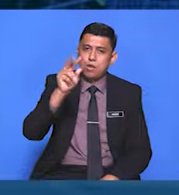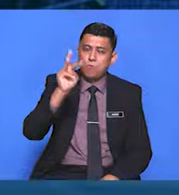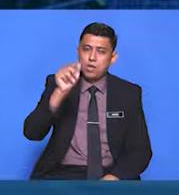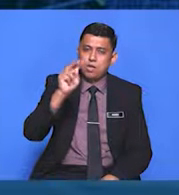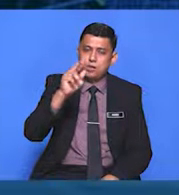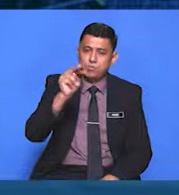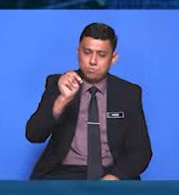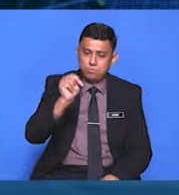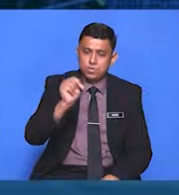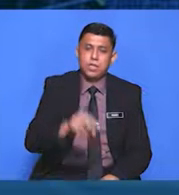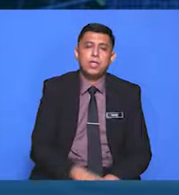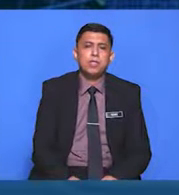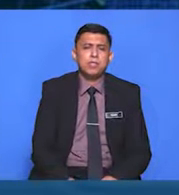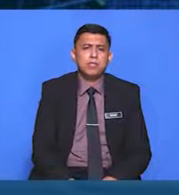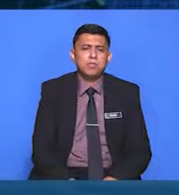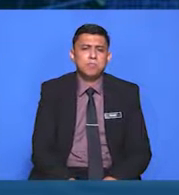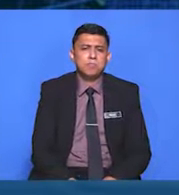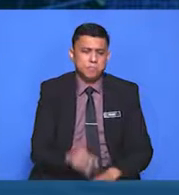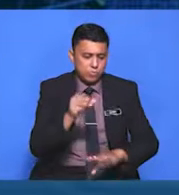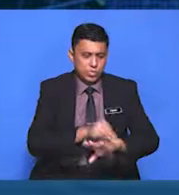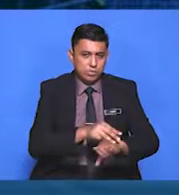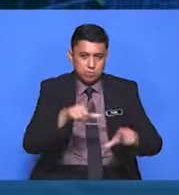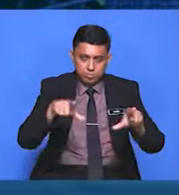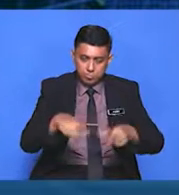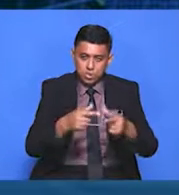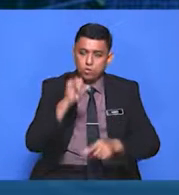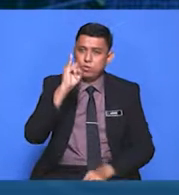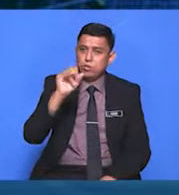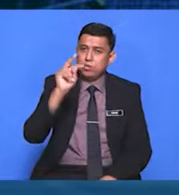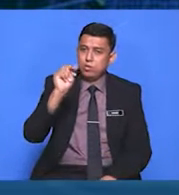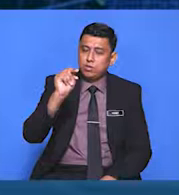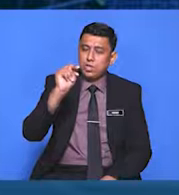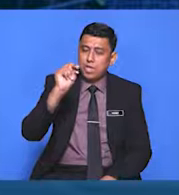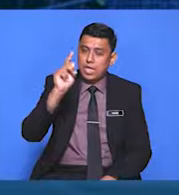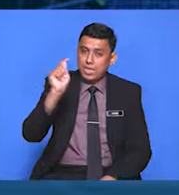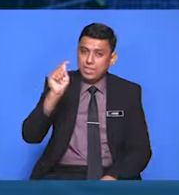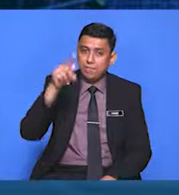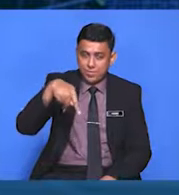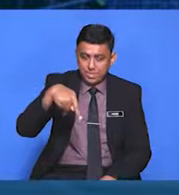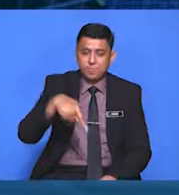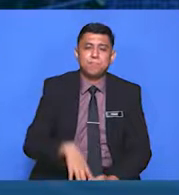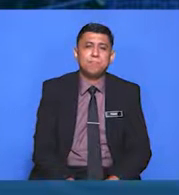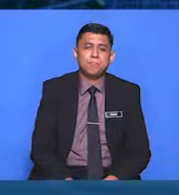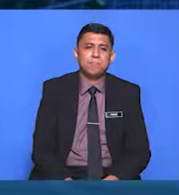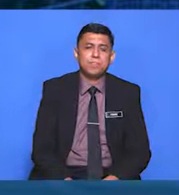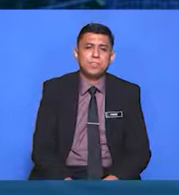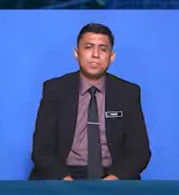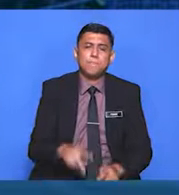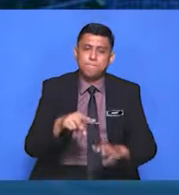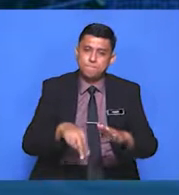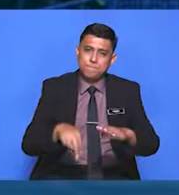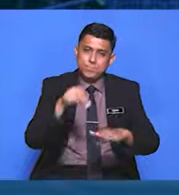Ini menunjukkan semasa berlaku inflasi tarikan permintaan,